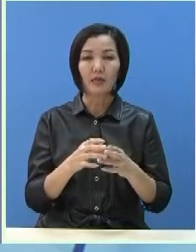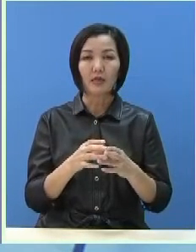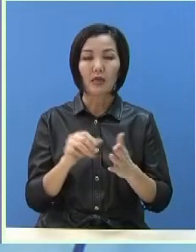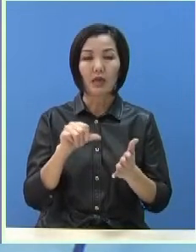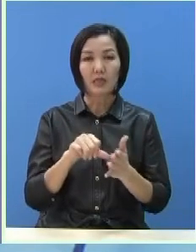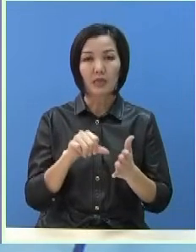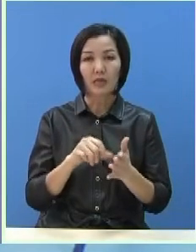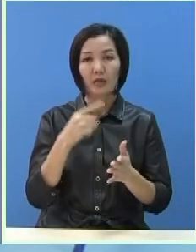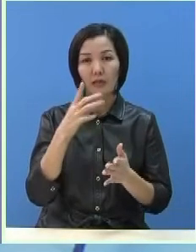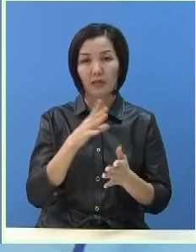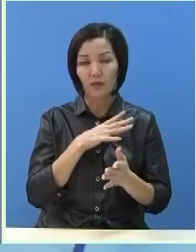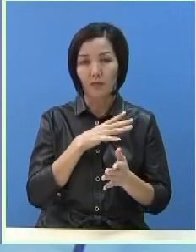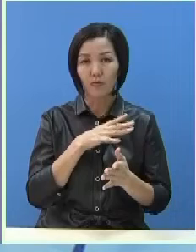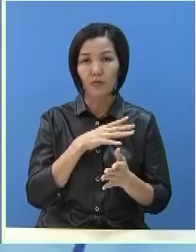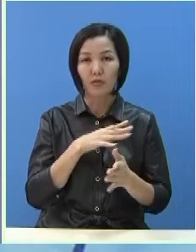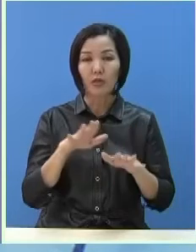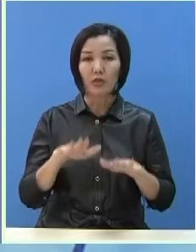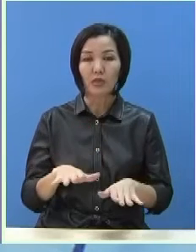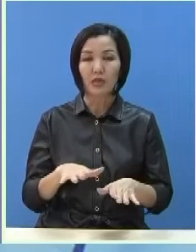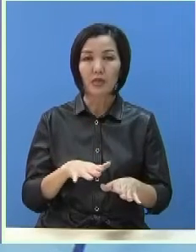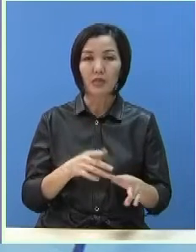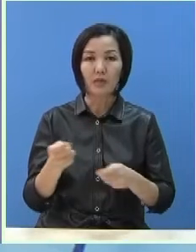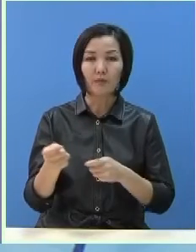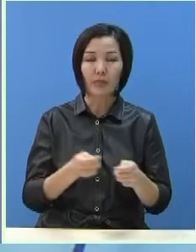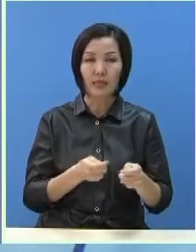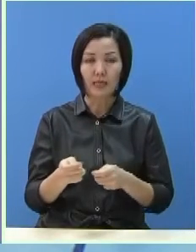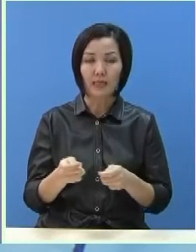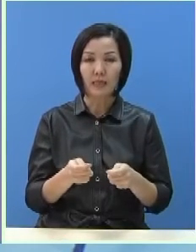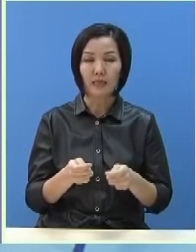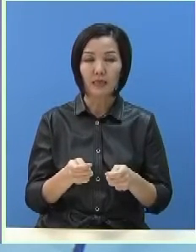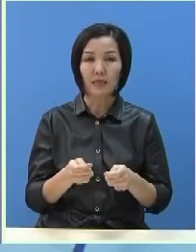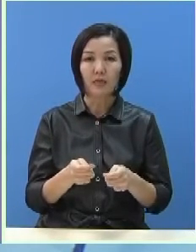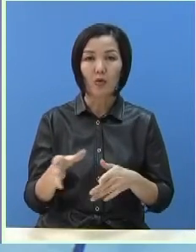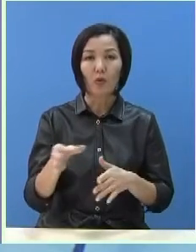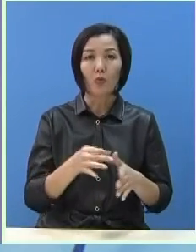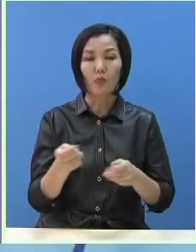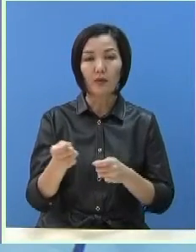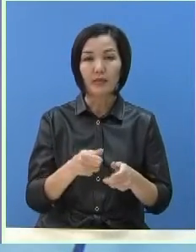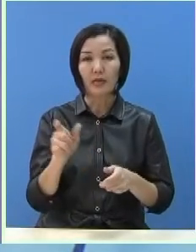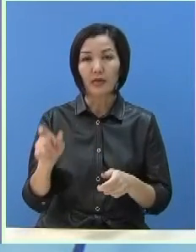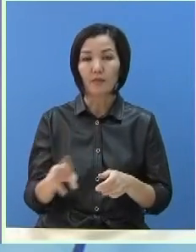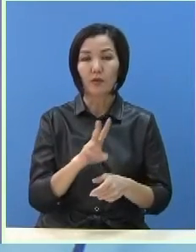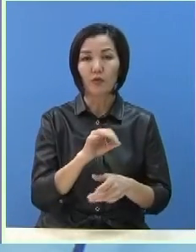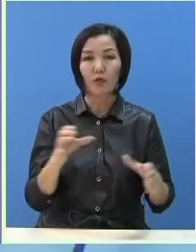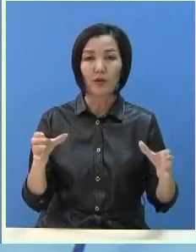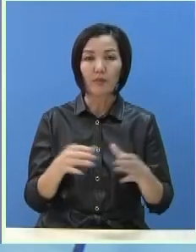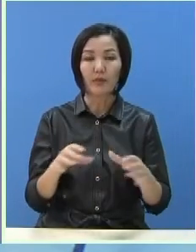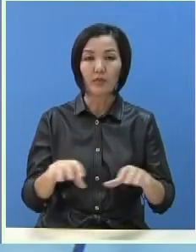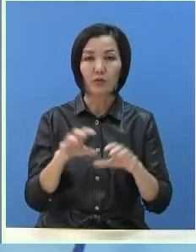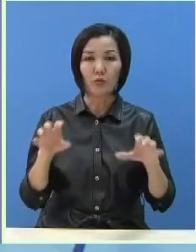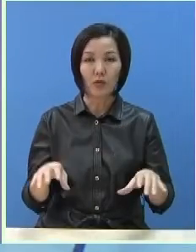қатысқанда. Мынау жергілікті билікте бізде облыс әкімі Нұр Отан партиясының